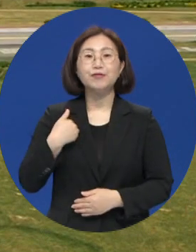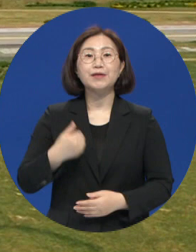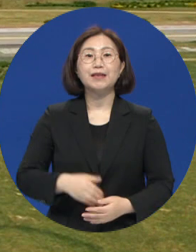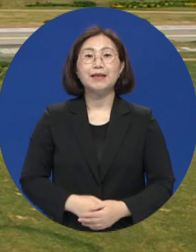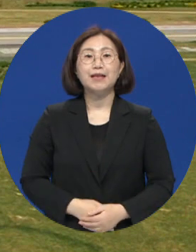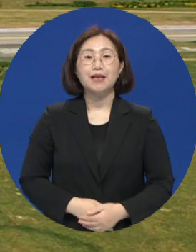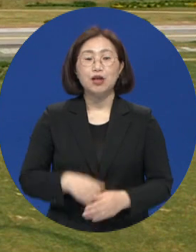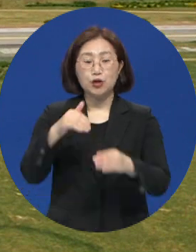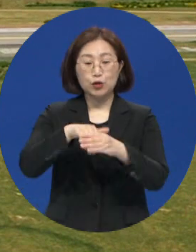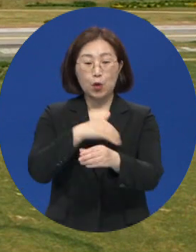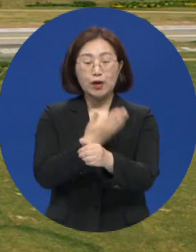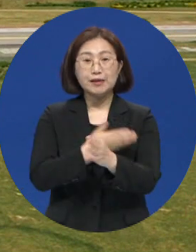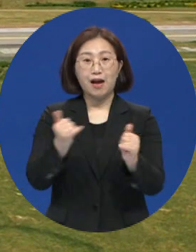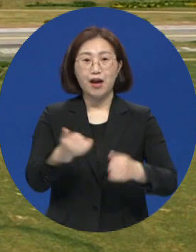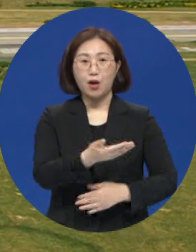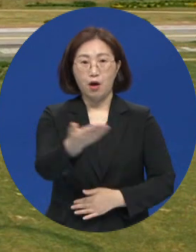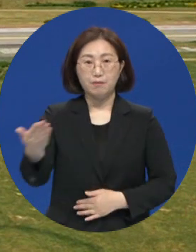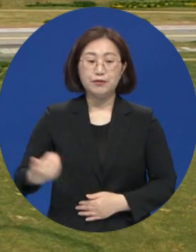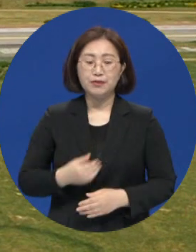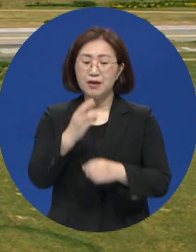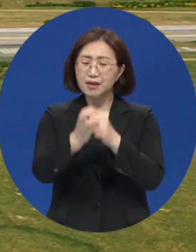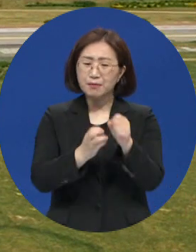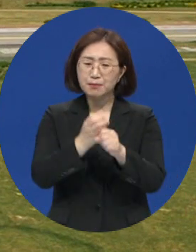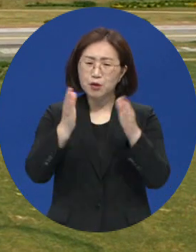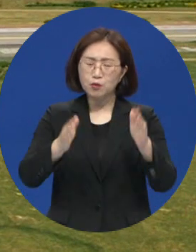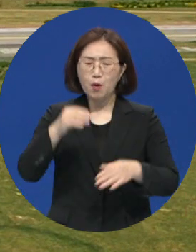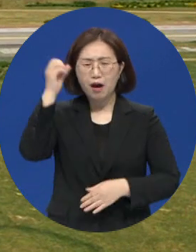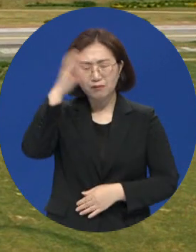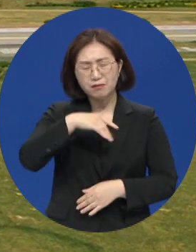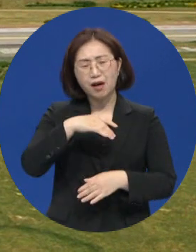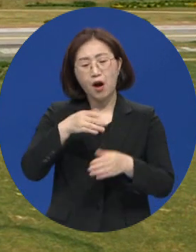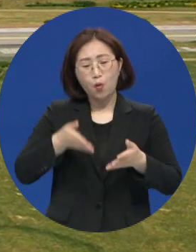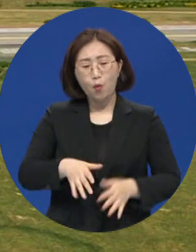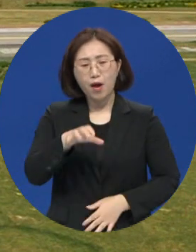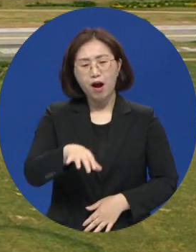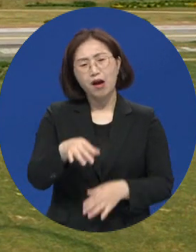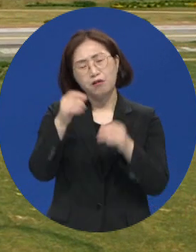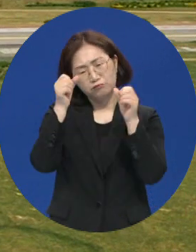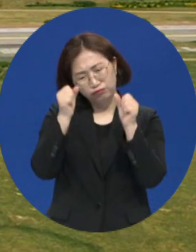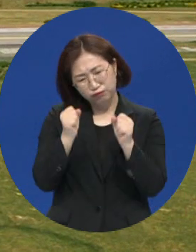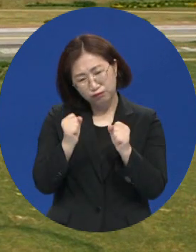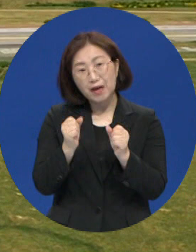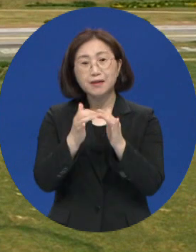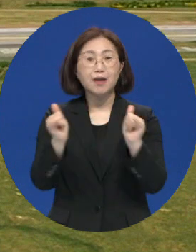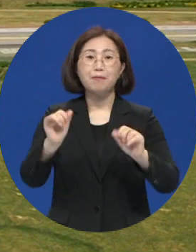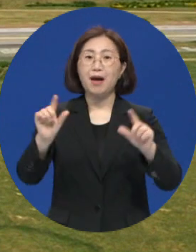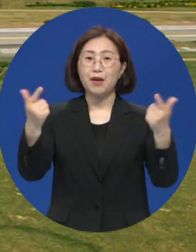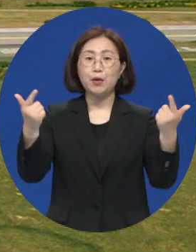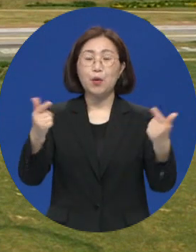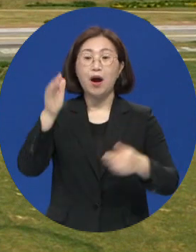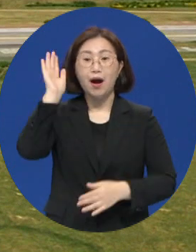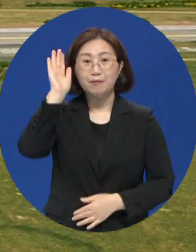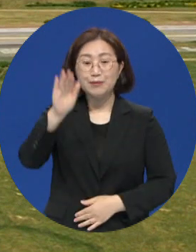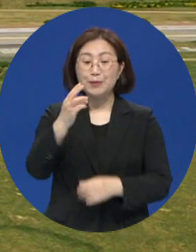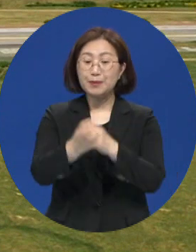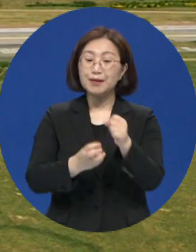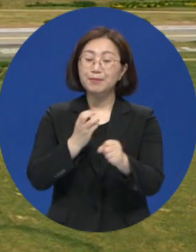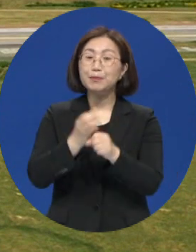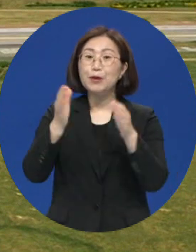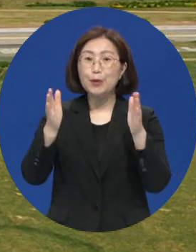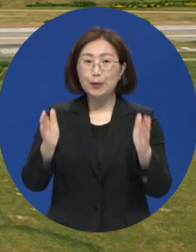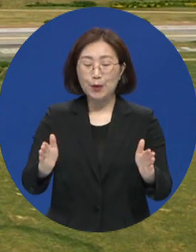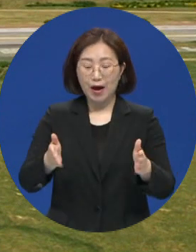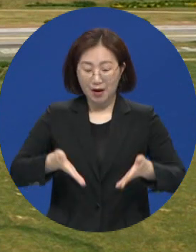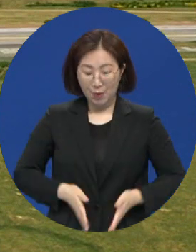여러분 30년 동안 그저 고향 만 지켜온 사람이 아니라 앞으로 30년 동안